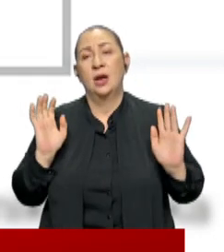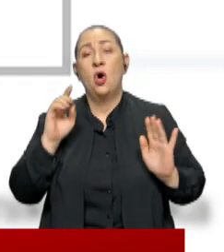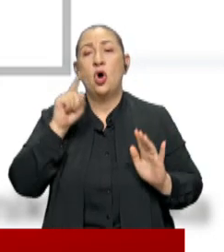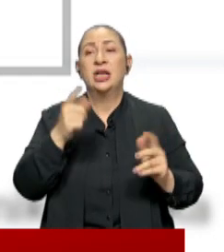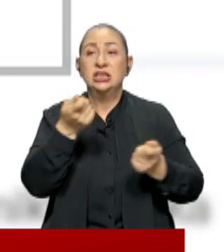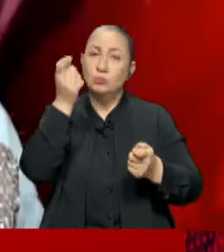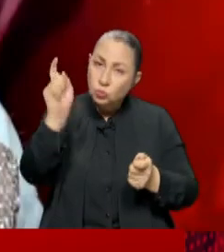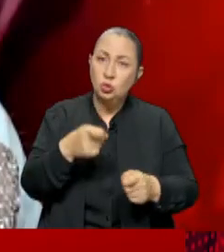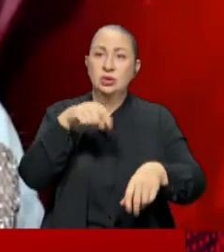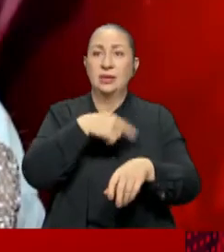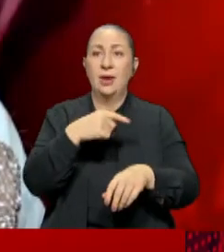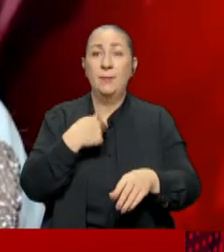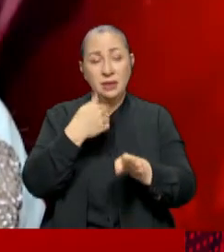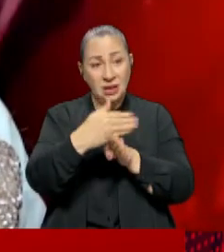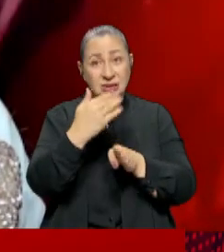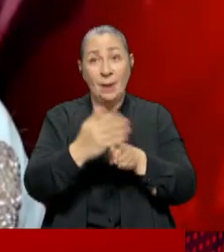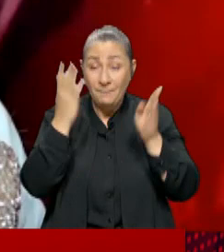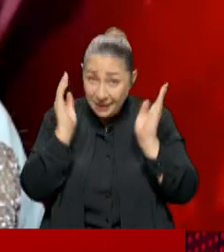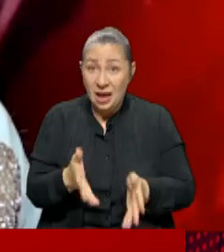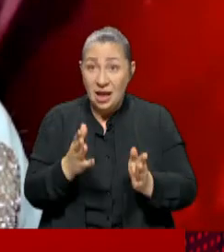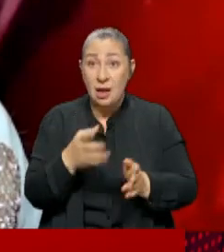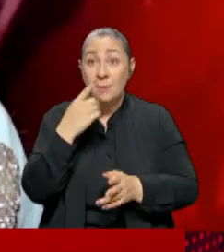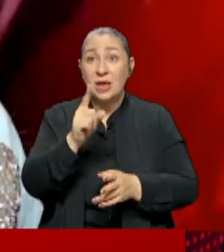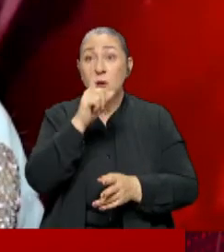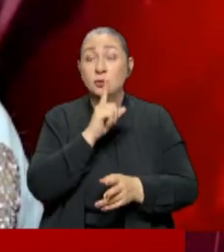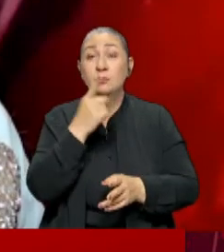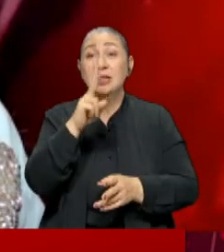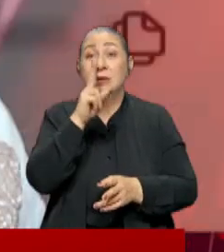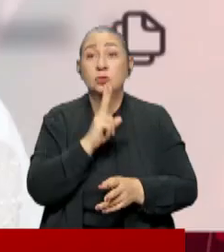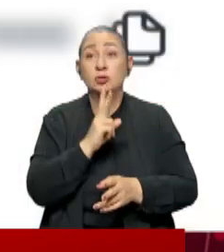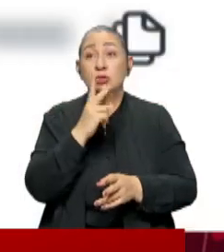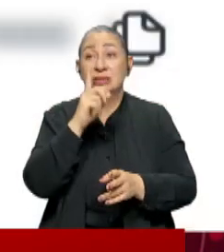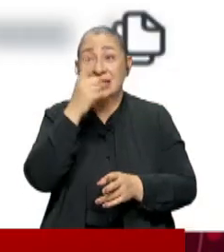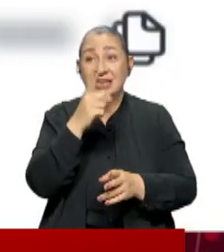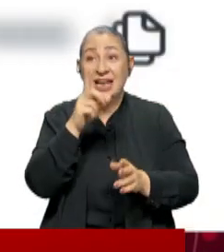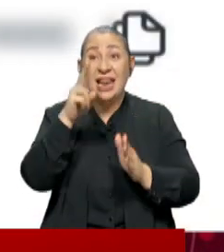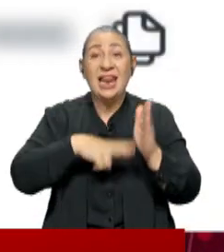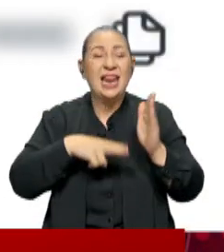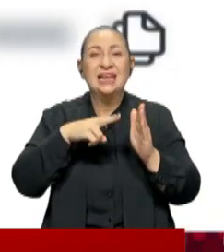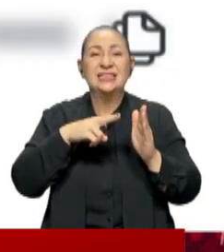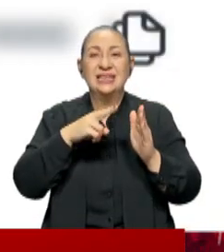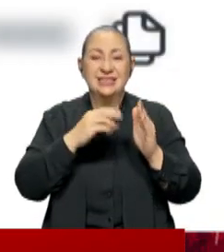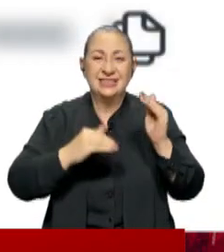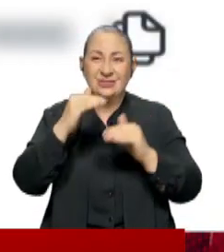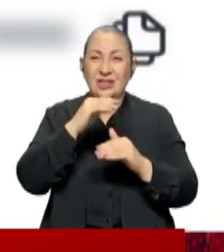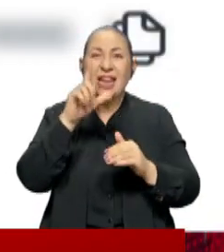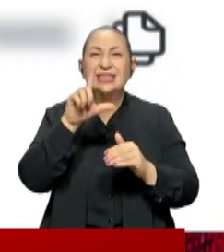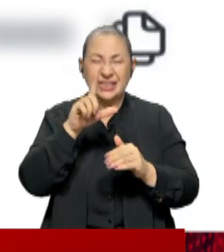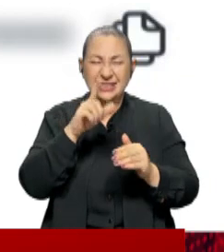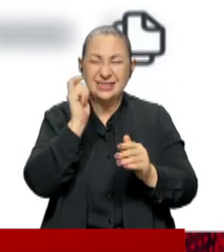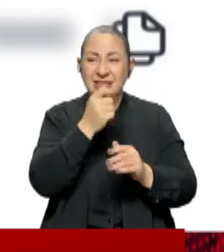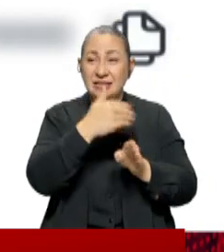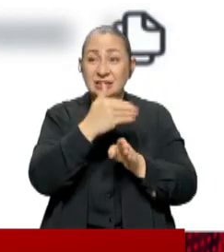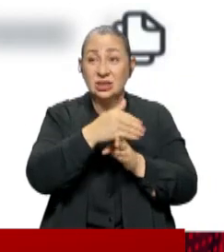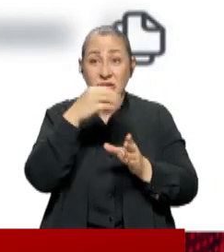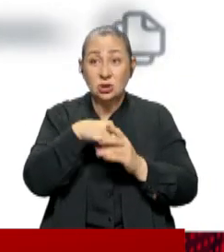da iş bulduğunuzda. Ben taksitlendirsem bile 1100 civarı, 1200 civarı sadece lisans kredisi ödemem lazım. O da